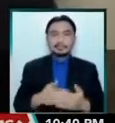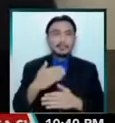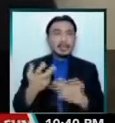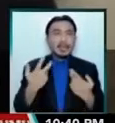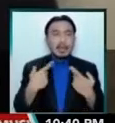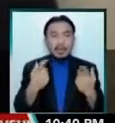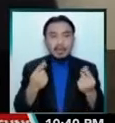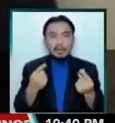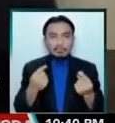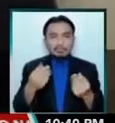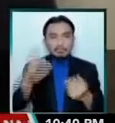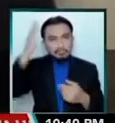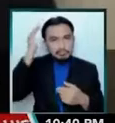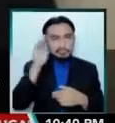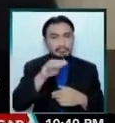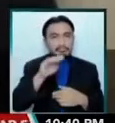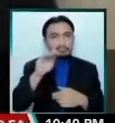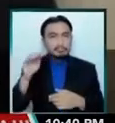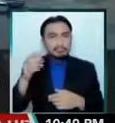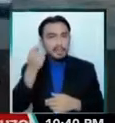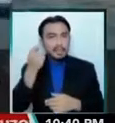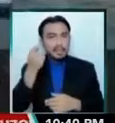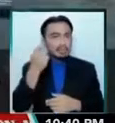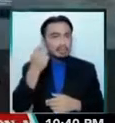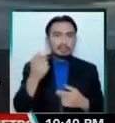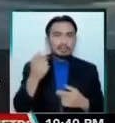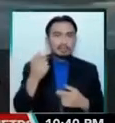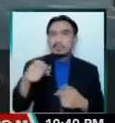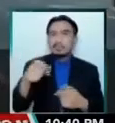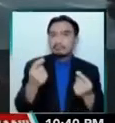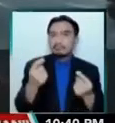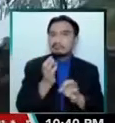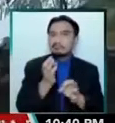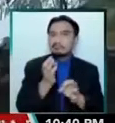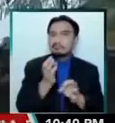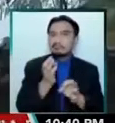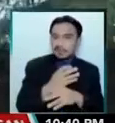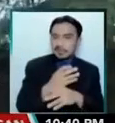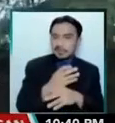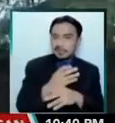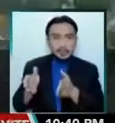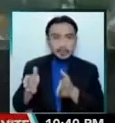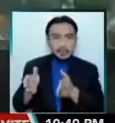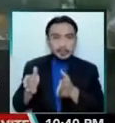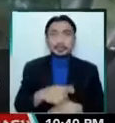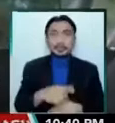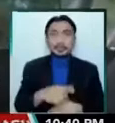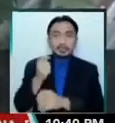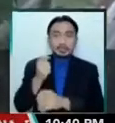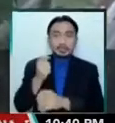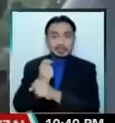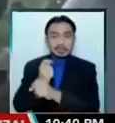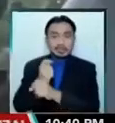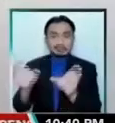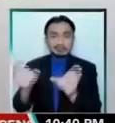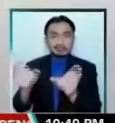publiko tungkol dito dahil kailangan talaga i-repair ito. Pero ang Confederation of Truckers Association of the Philippines, ngayon pa lang umaaray